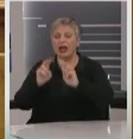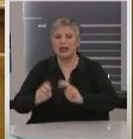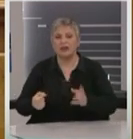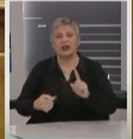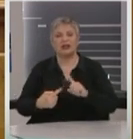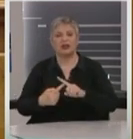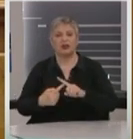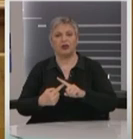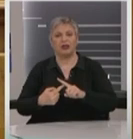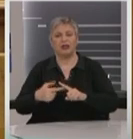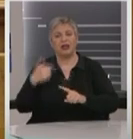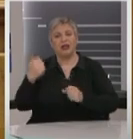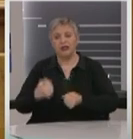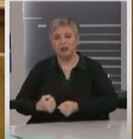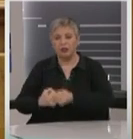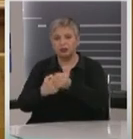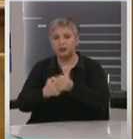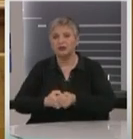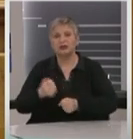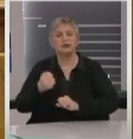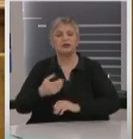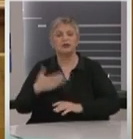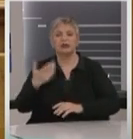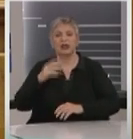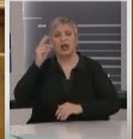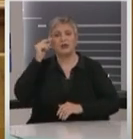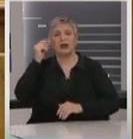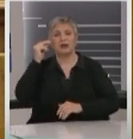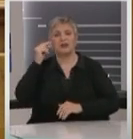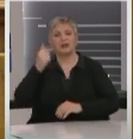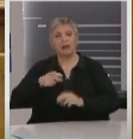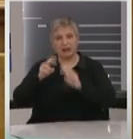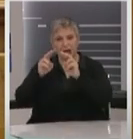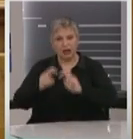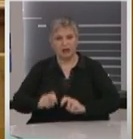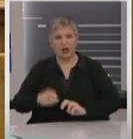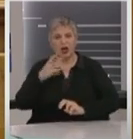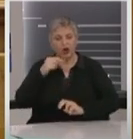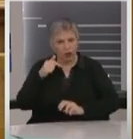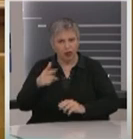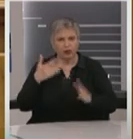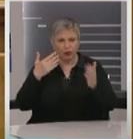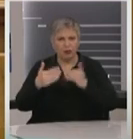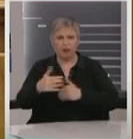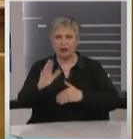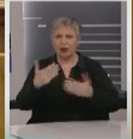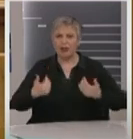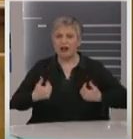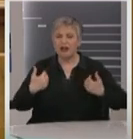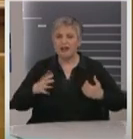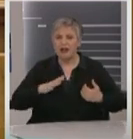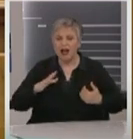την ενίσχυση της έρευνας στα ΕΗ και στα ερευνητικά κέντρα, γιατί εκεί είναι το μέλλον. Στη νέα γενιά, στους